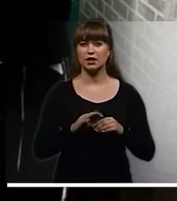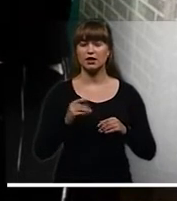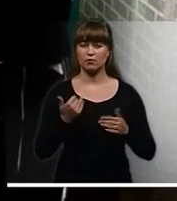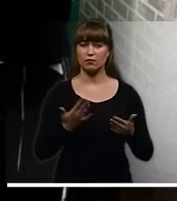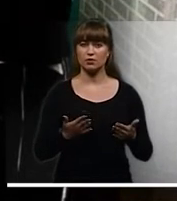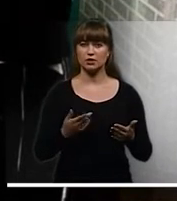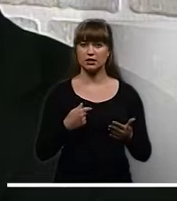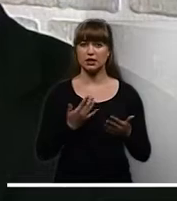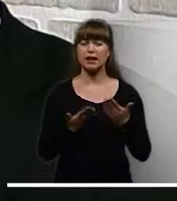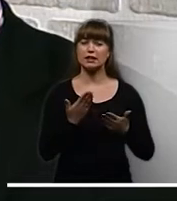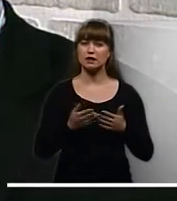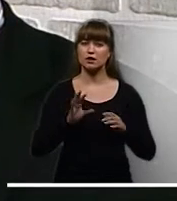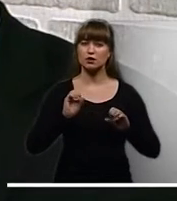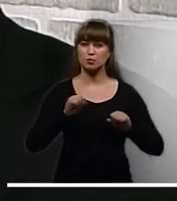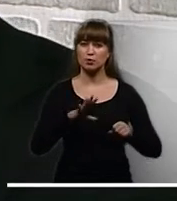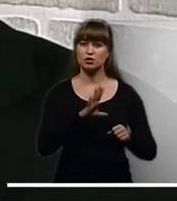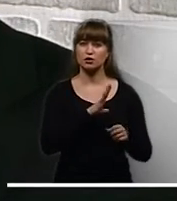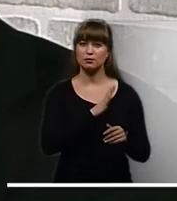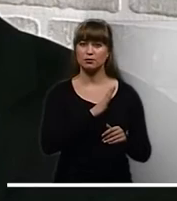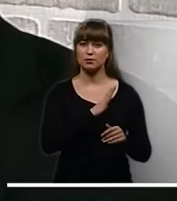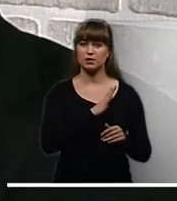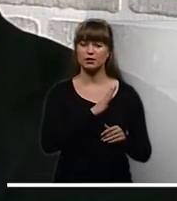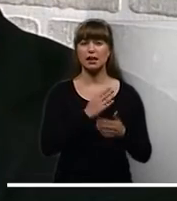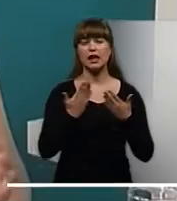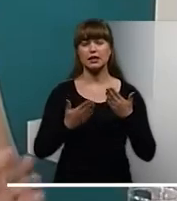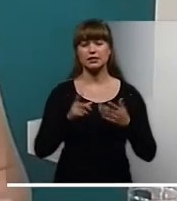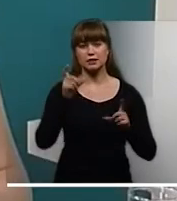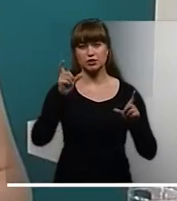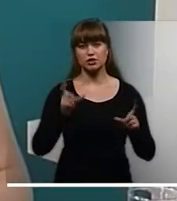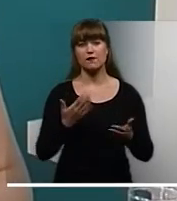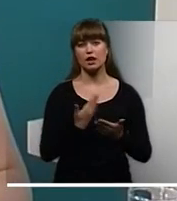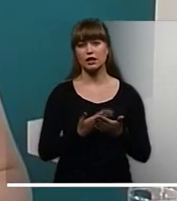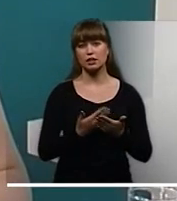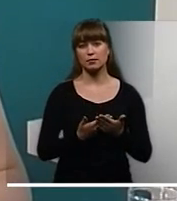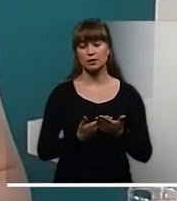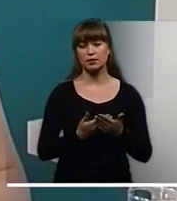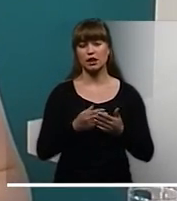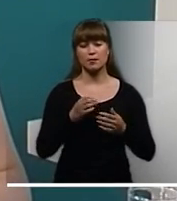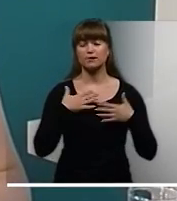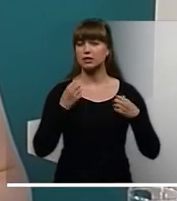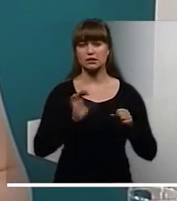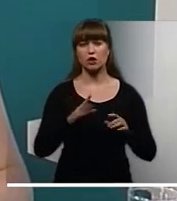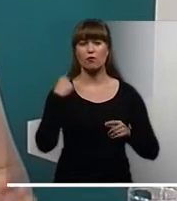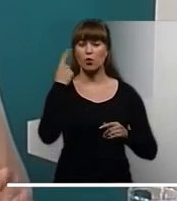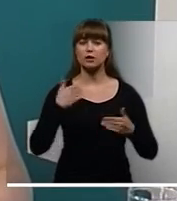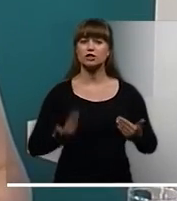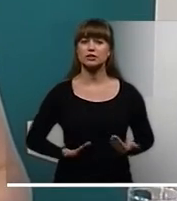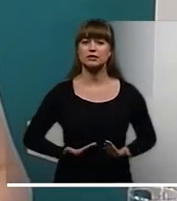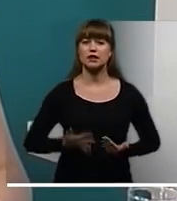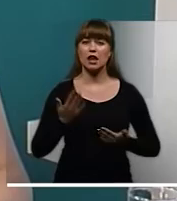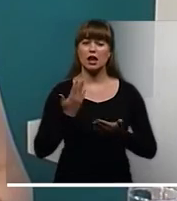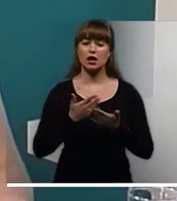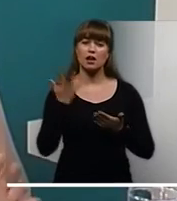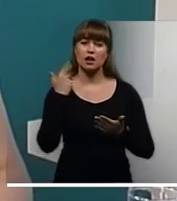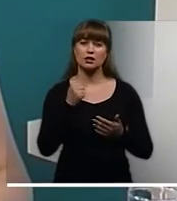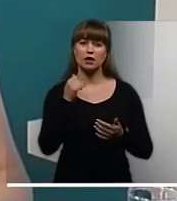это делает. Вот это, наверное, уже можно делать с молодости. Если человек, например, ведет нездоровый образ жизни и к 30 годам